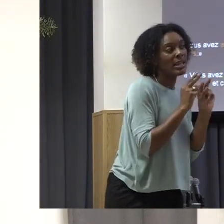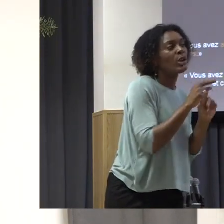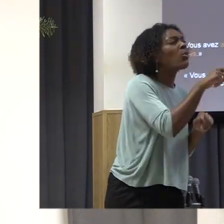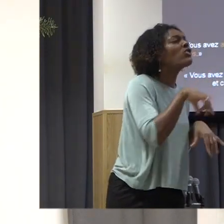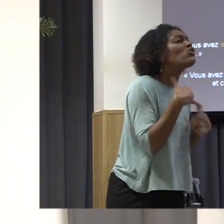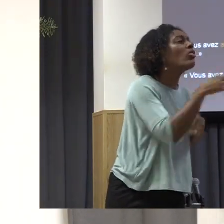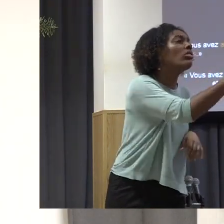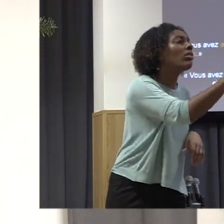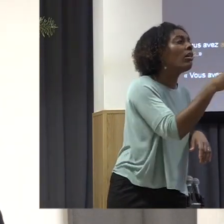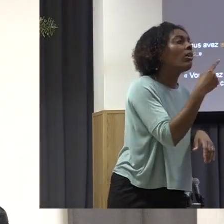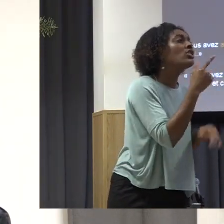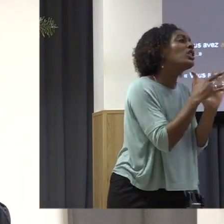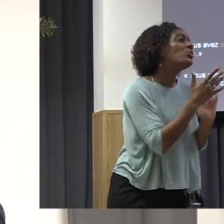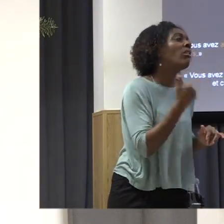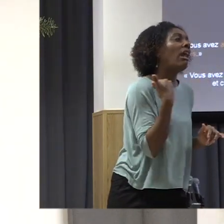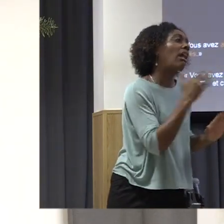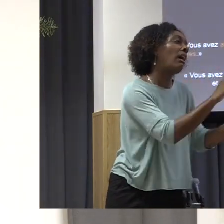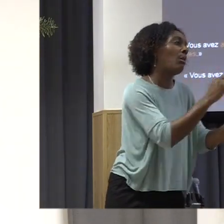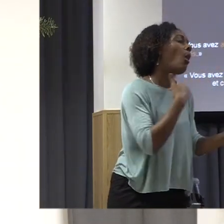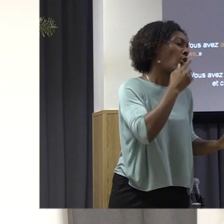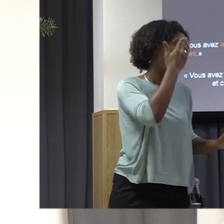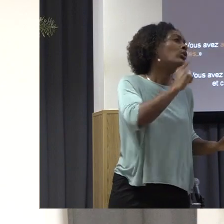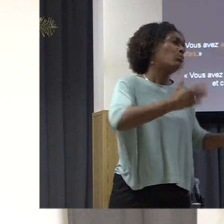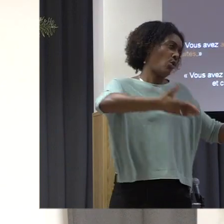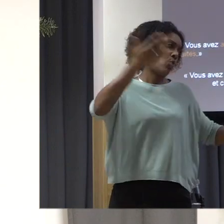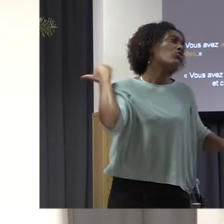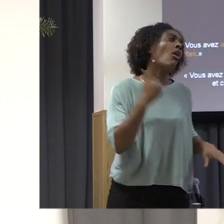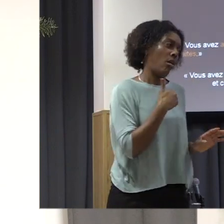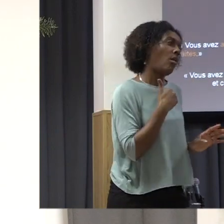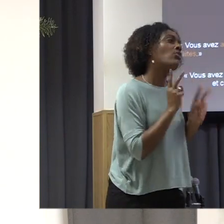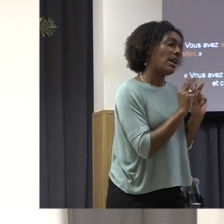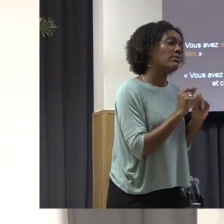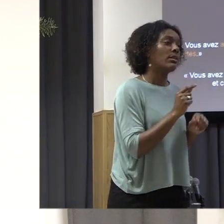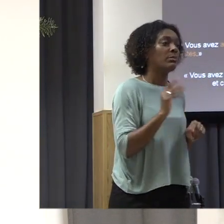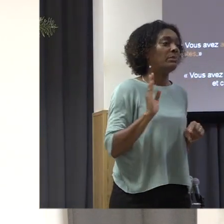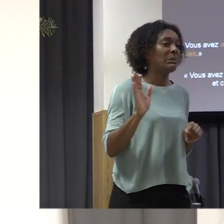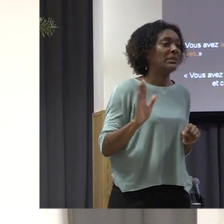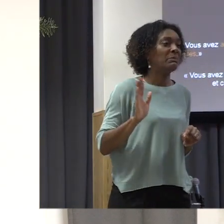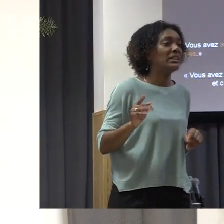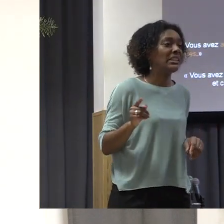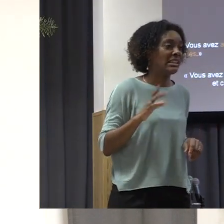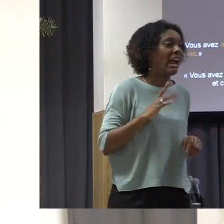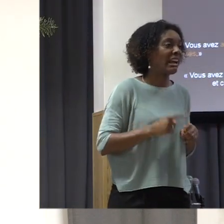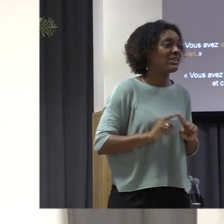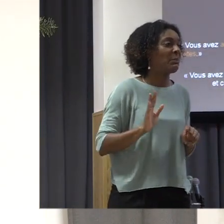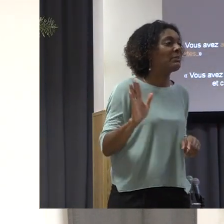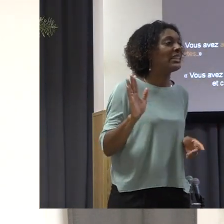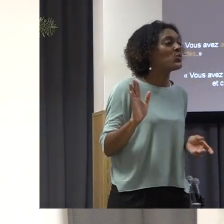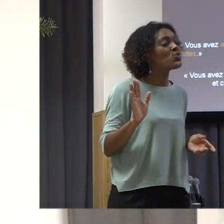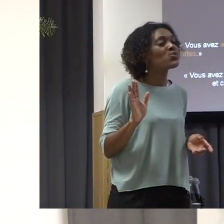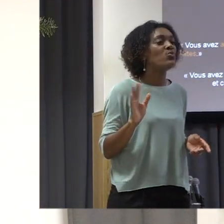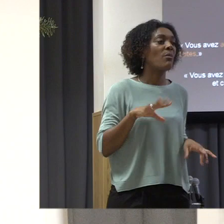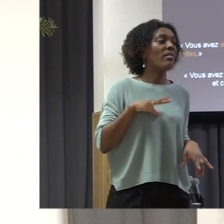dans la foi, par rapport à ceux qui ne réussissent pas, par rapport à ceux qui sont dans la difficulté. Mais vous voyez, là